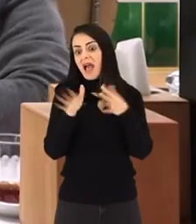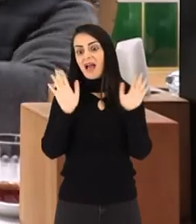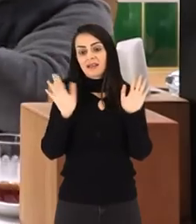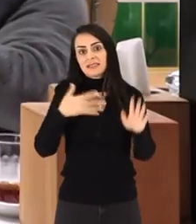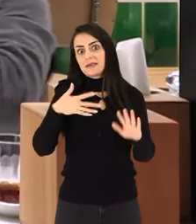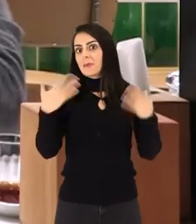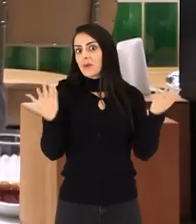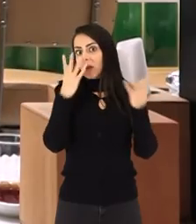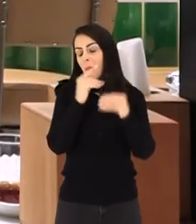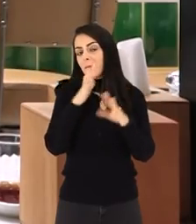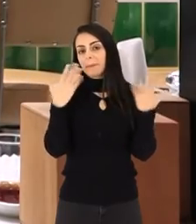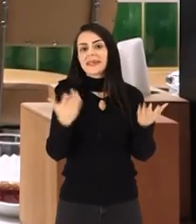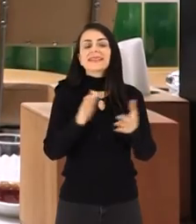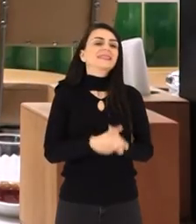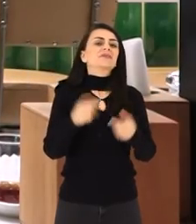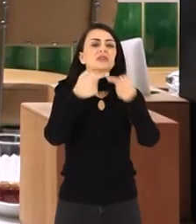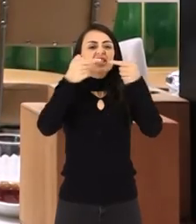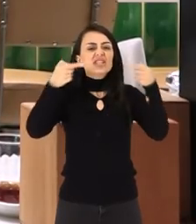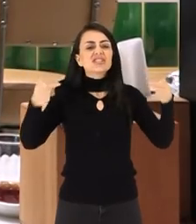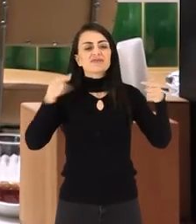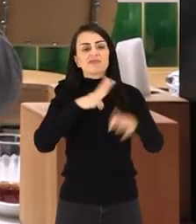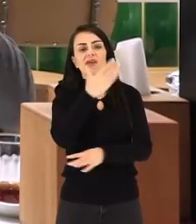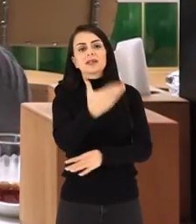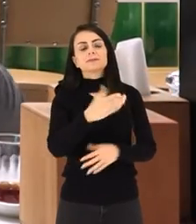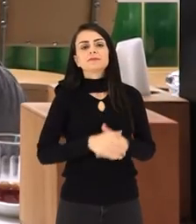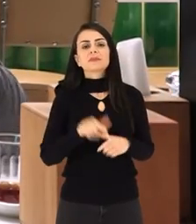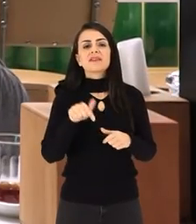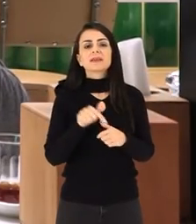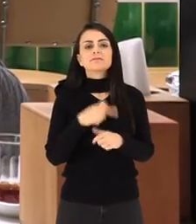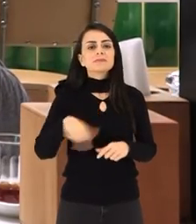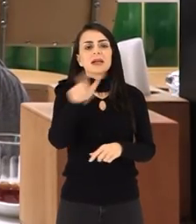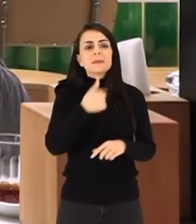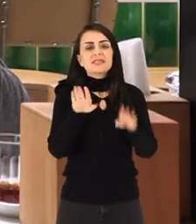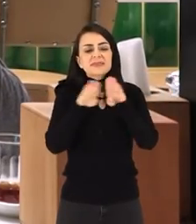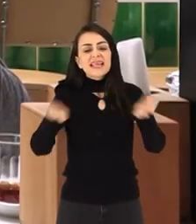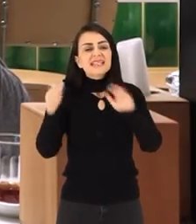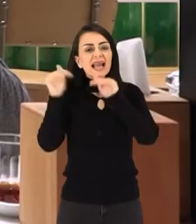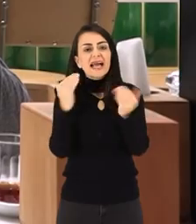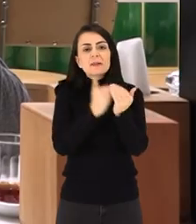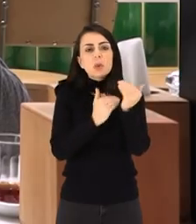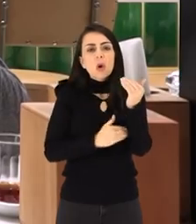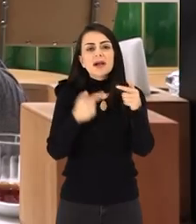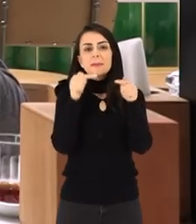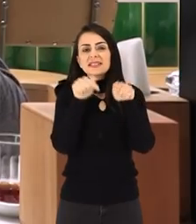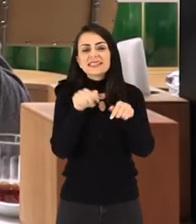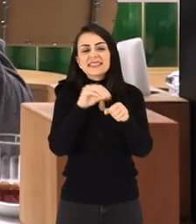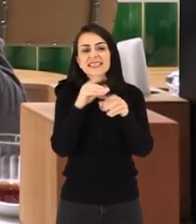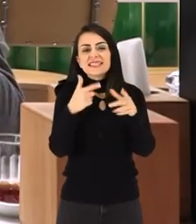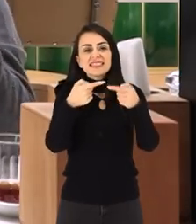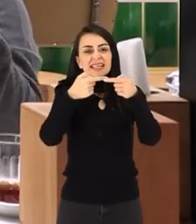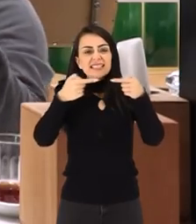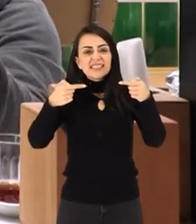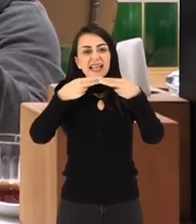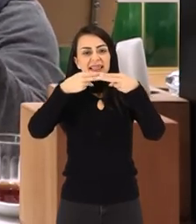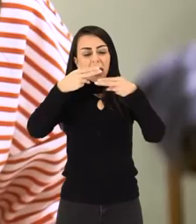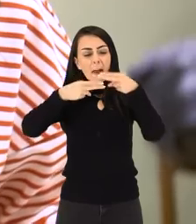Yani. Olabilir. Şişimiz. Evet. Şimdi efendim bizim Tezgah'a Geldik programımızın şişe kebap